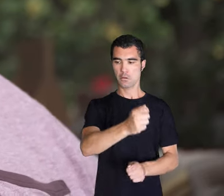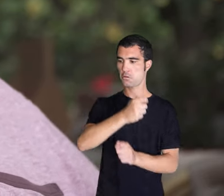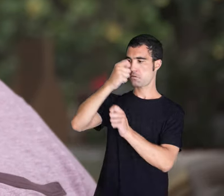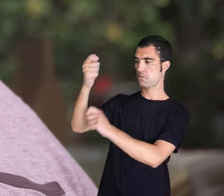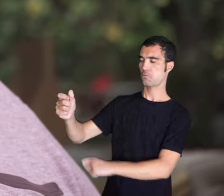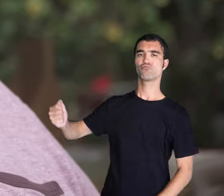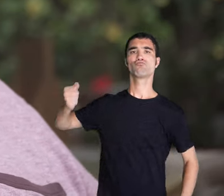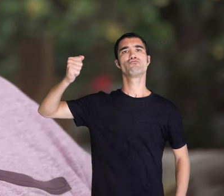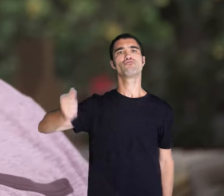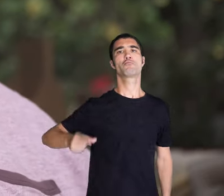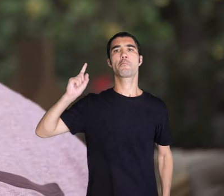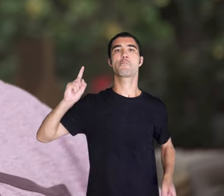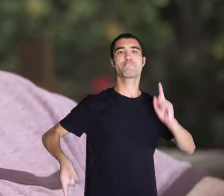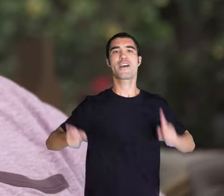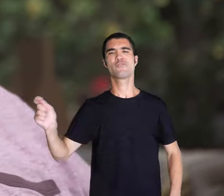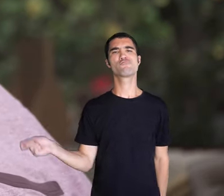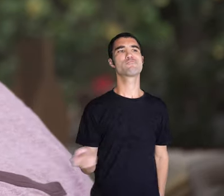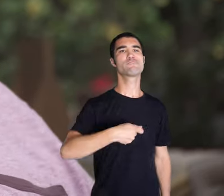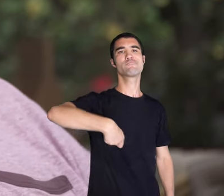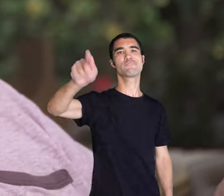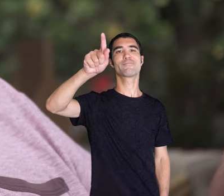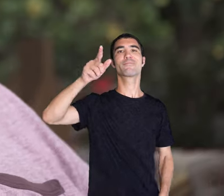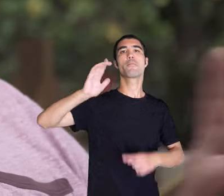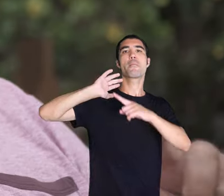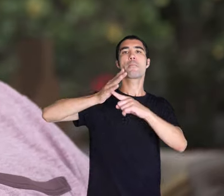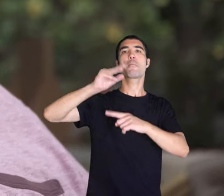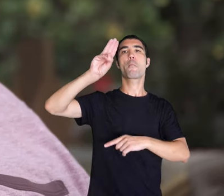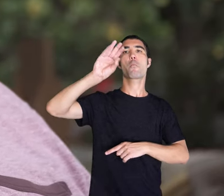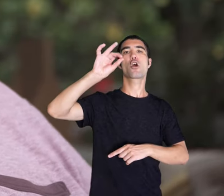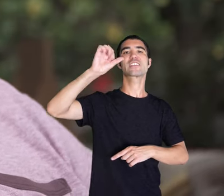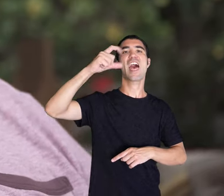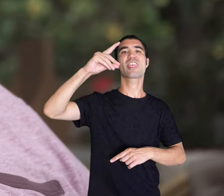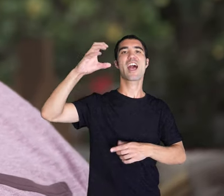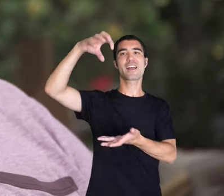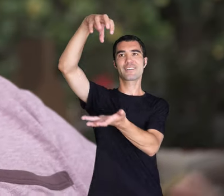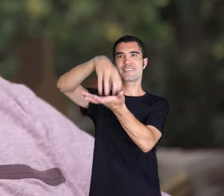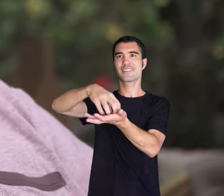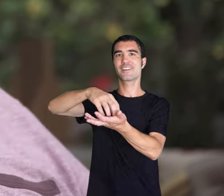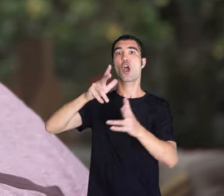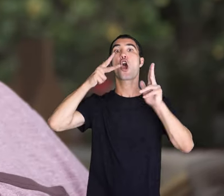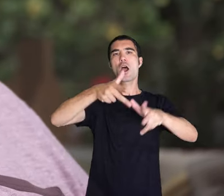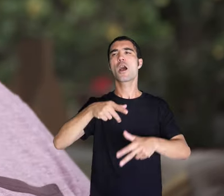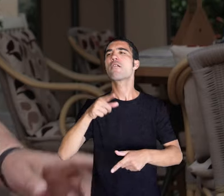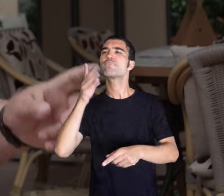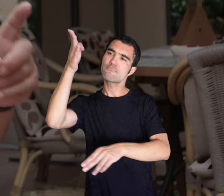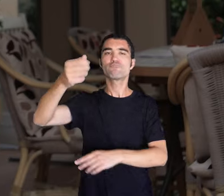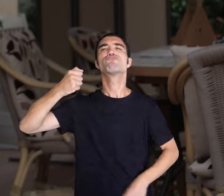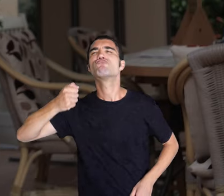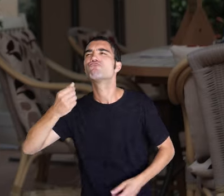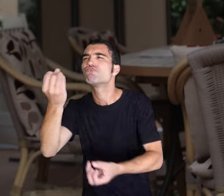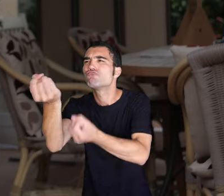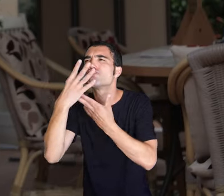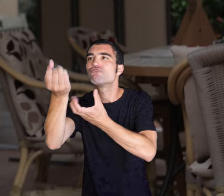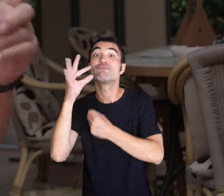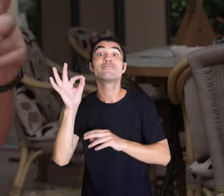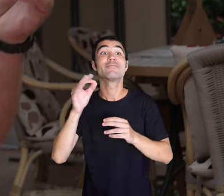com a bastó de mando, i era que l'enviàvem a la posada a demanar informació de totes les dones que arribaven. Les al·lotes,